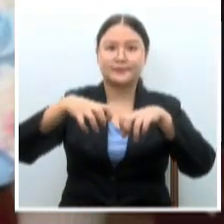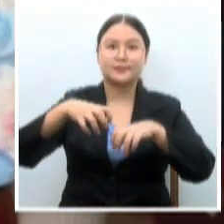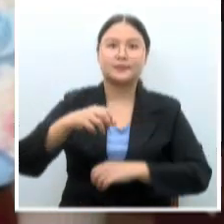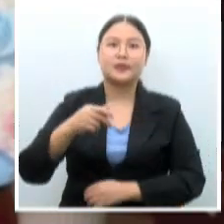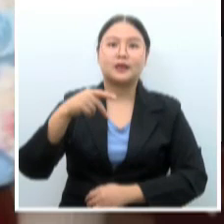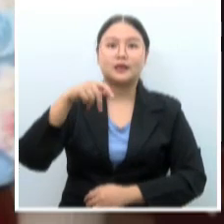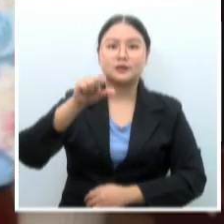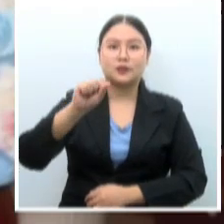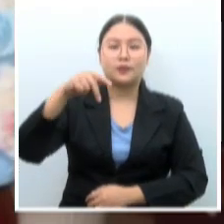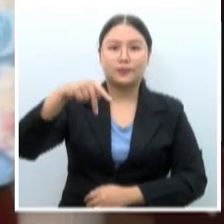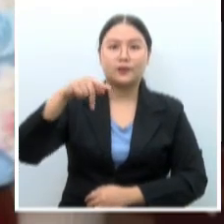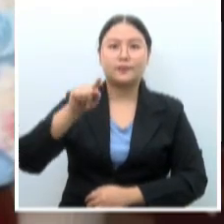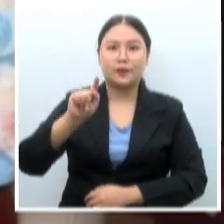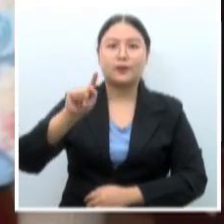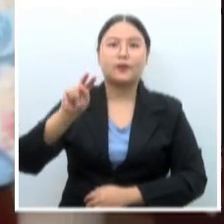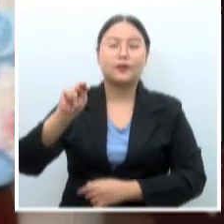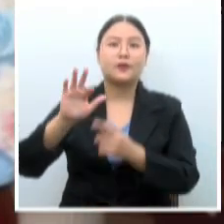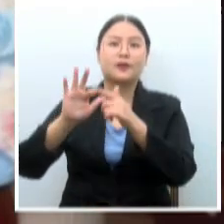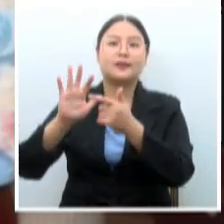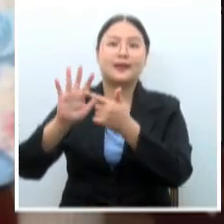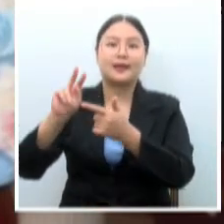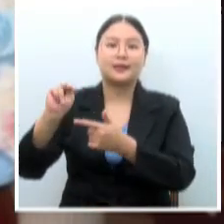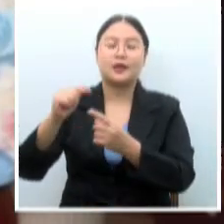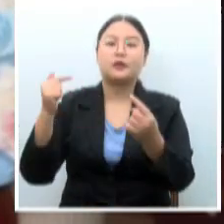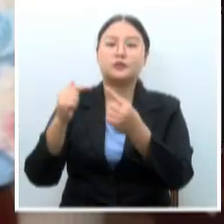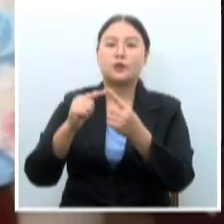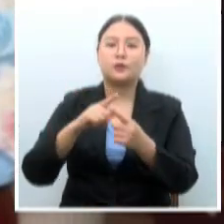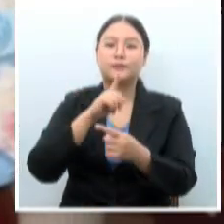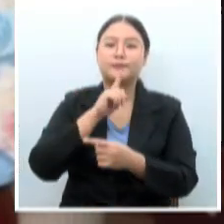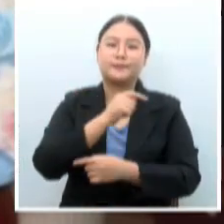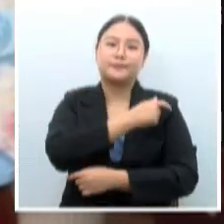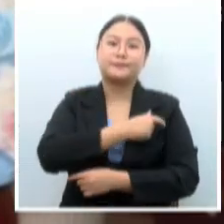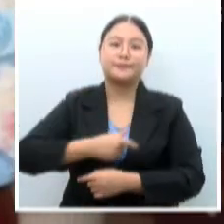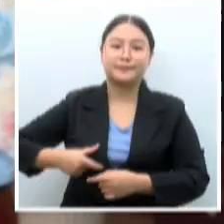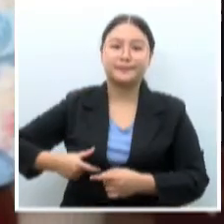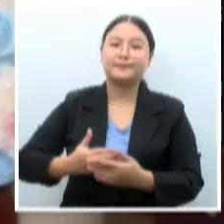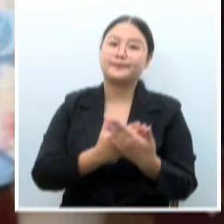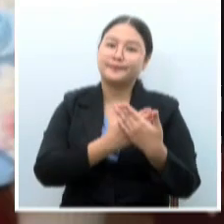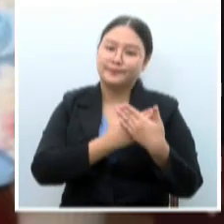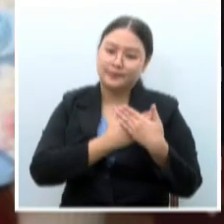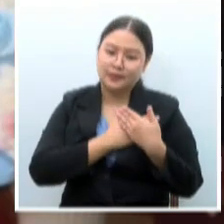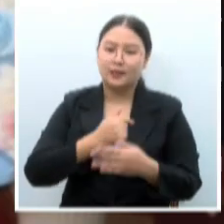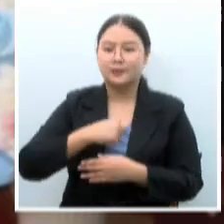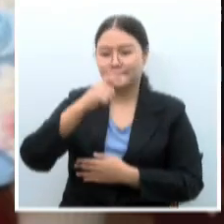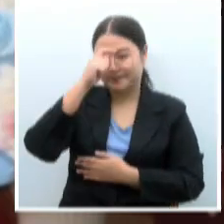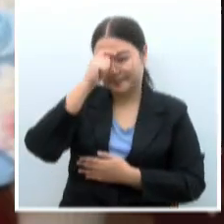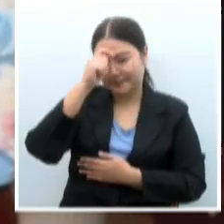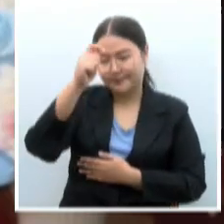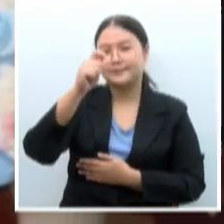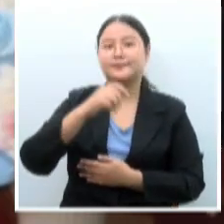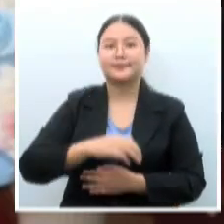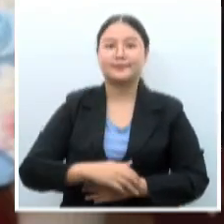ใจพักเรารักกรมสมเด็จพระเทพเพื่อน้อมสำนึกในพระมหากรุณาธิคุณอันหาที่สุดมิ